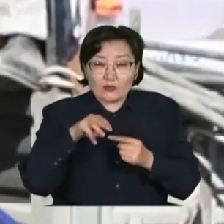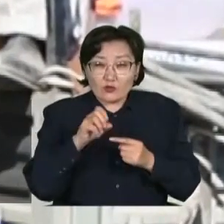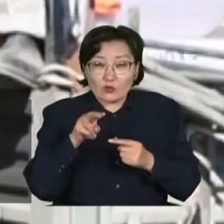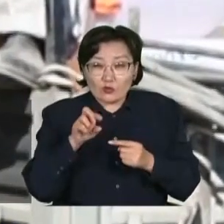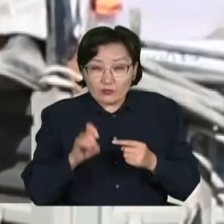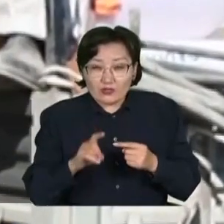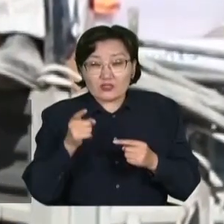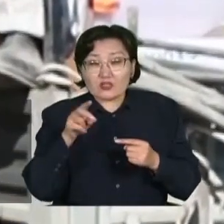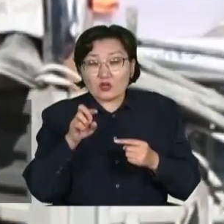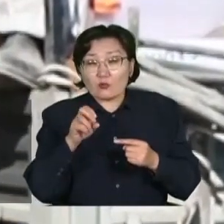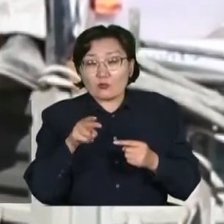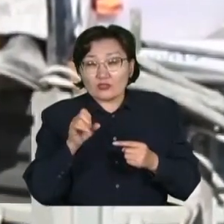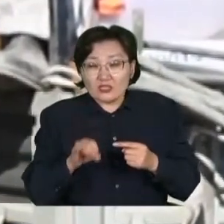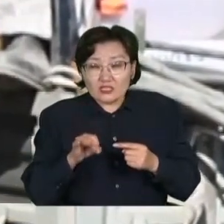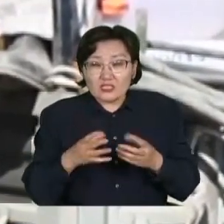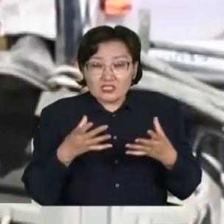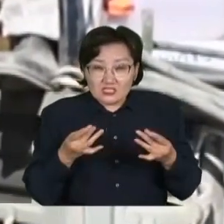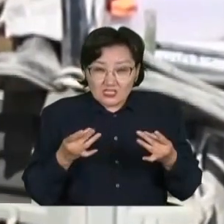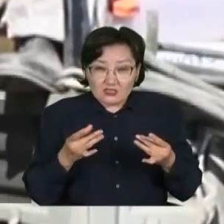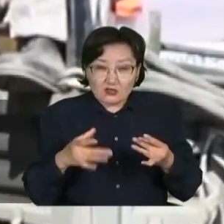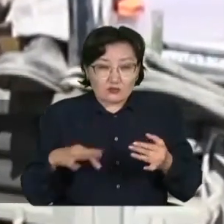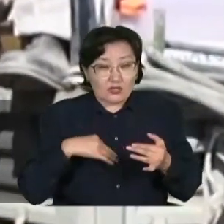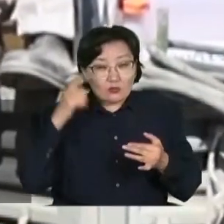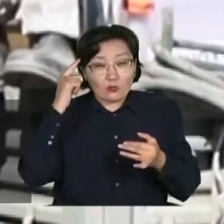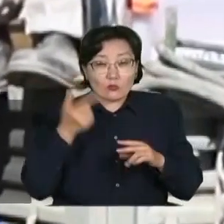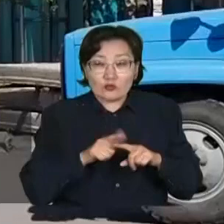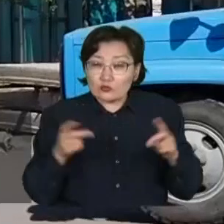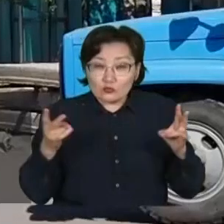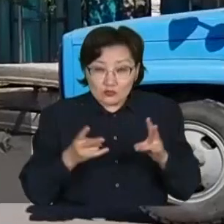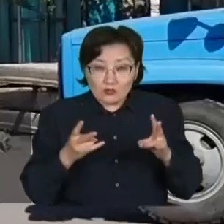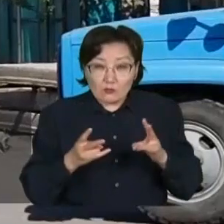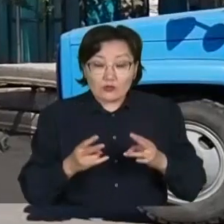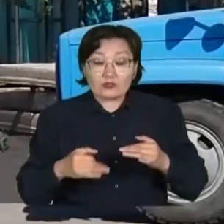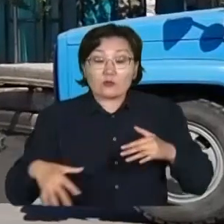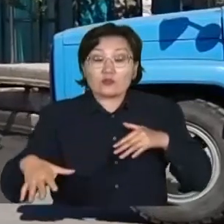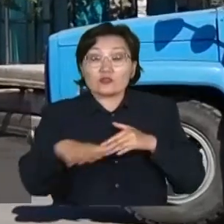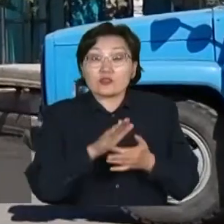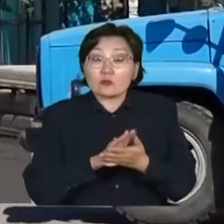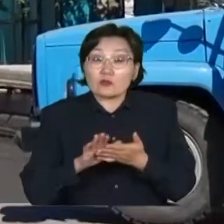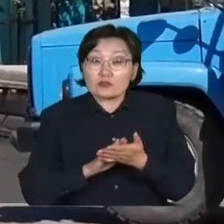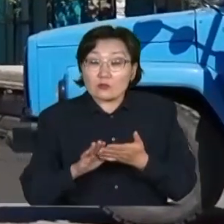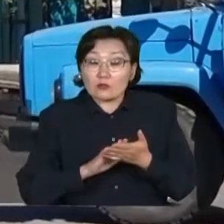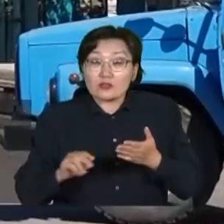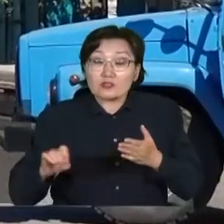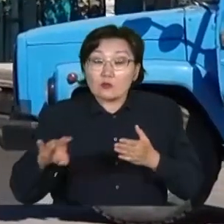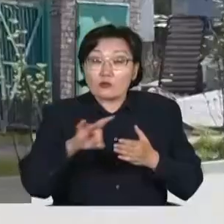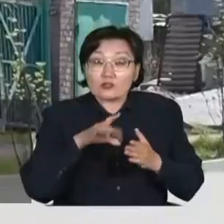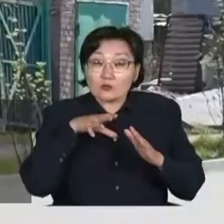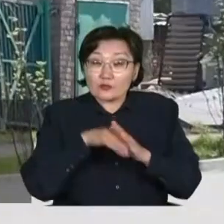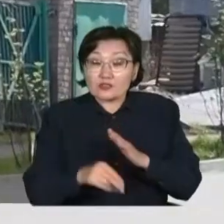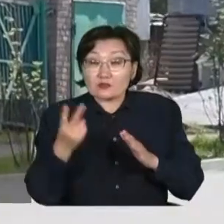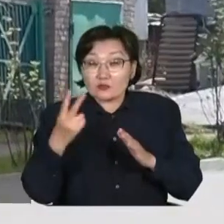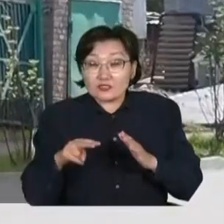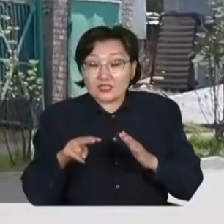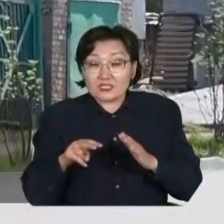вот грибок этот от сырости. Все, я считаю, что это нужно. Площадь обработки в микрорайоне Подгора составила больше